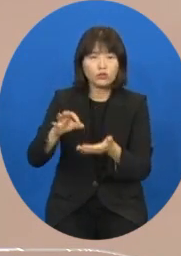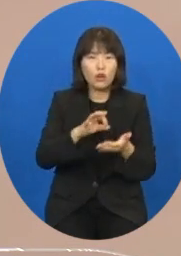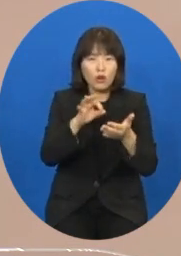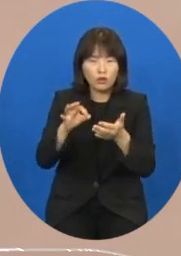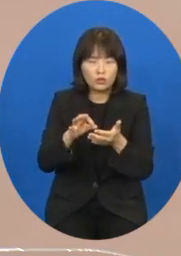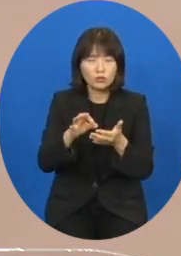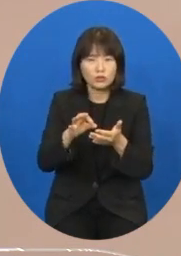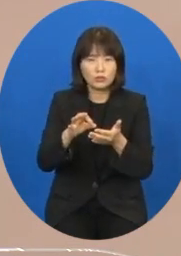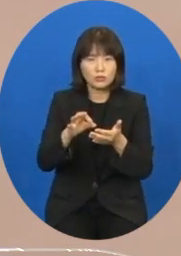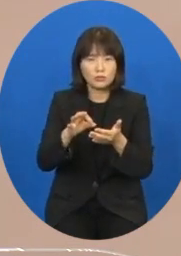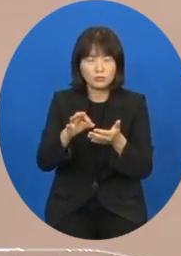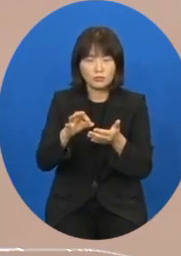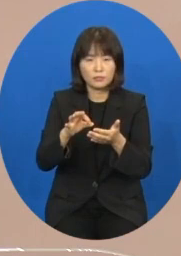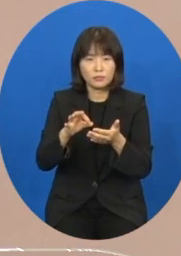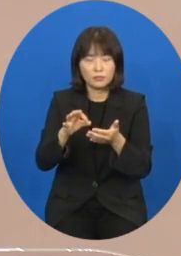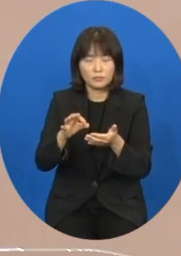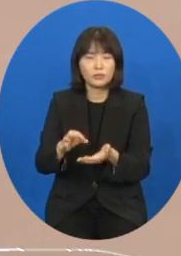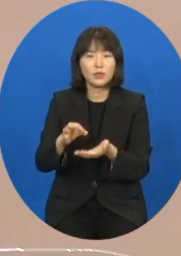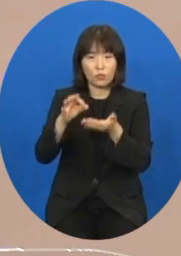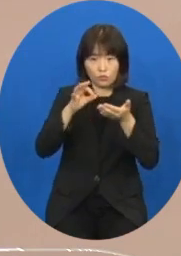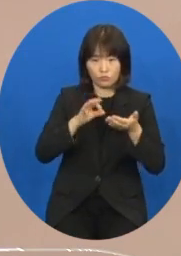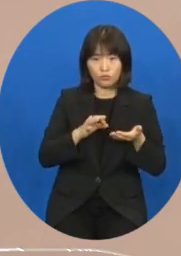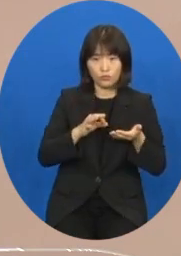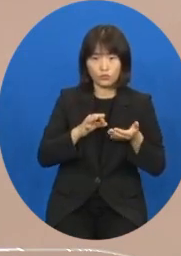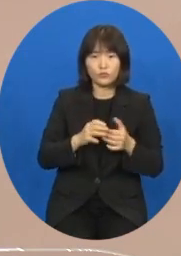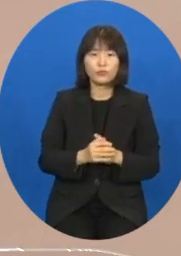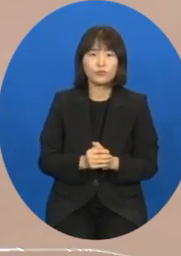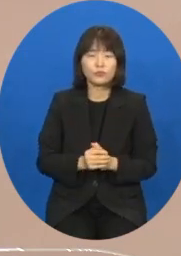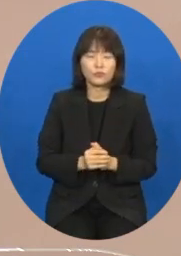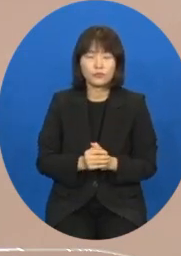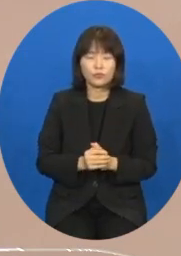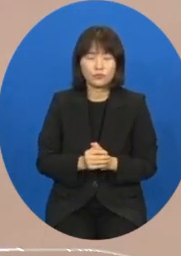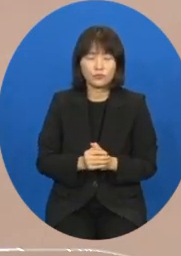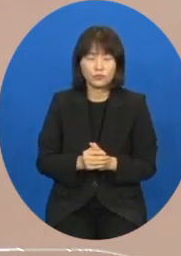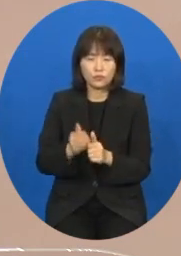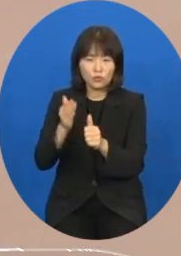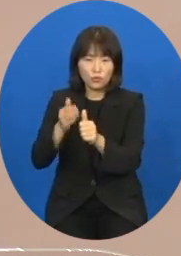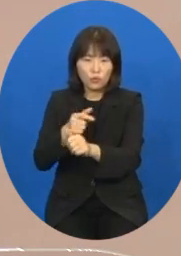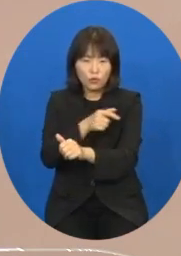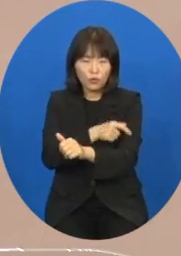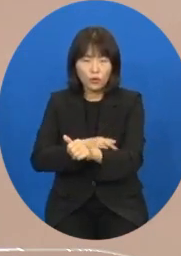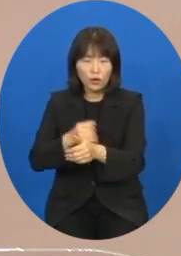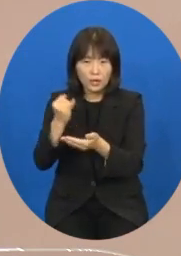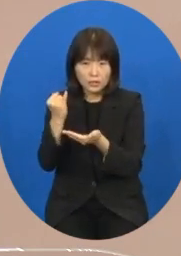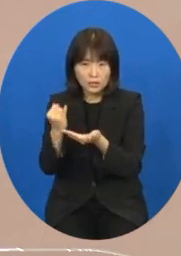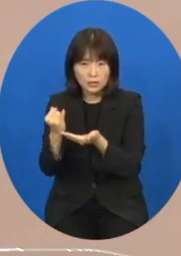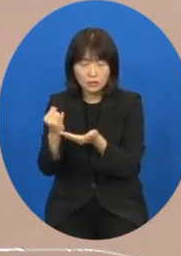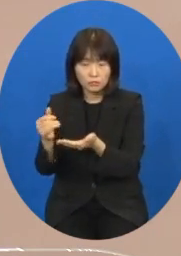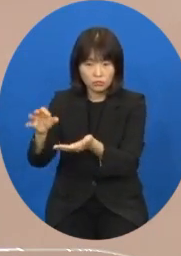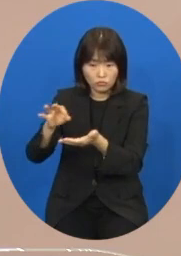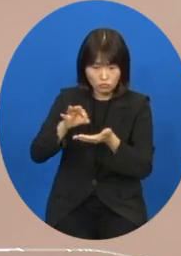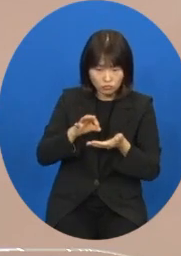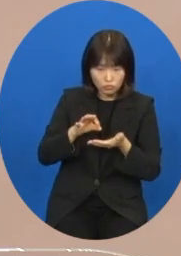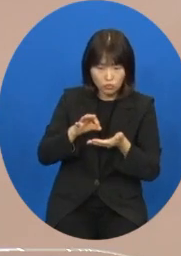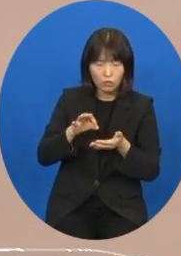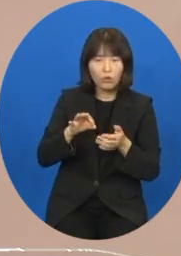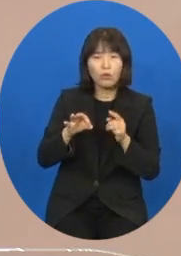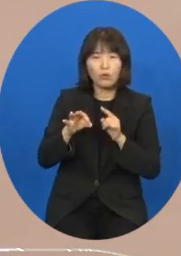하십시다. 그 권사님이 하신 헌금으로는 감당이 안 될 만한